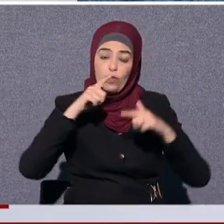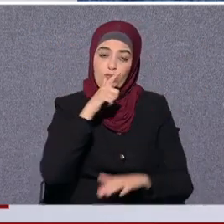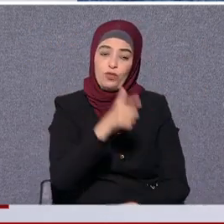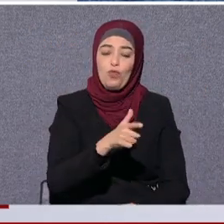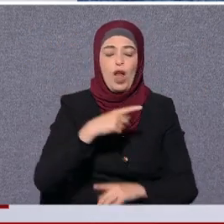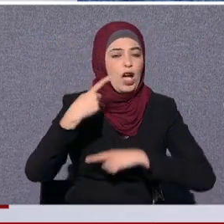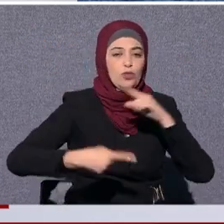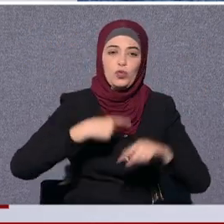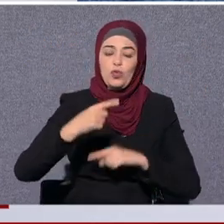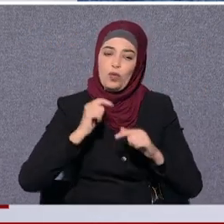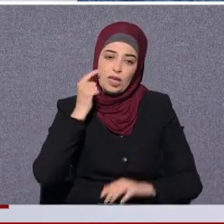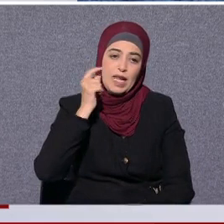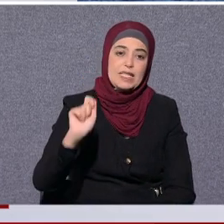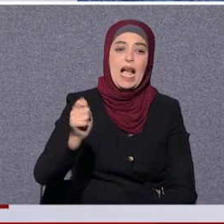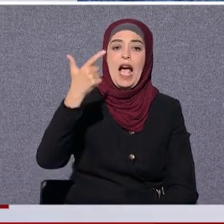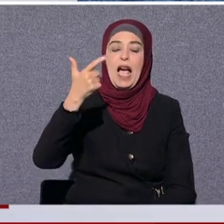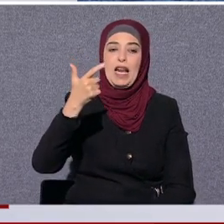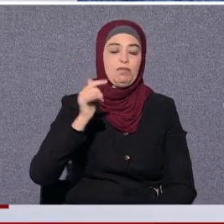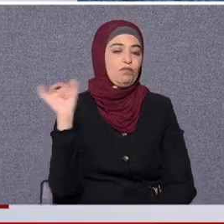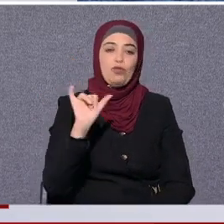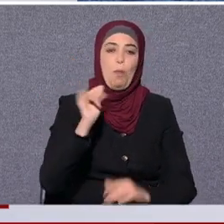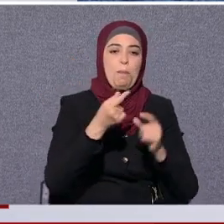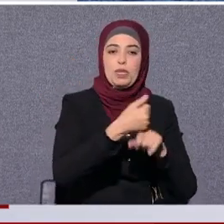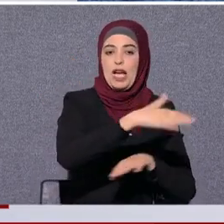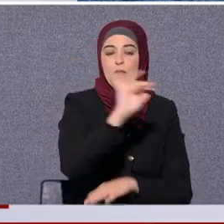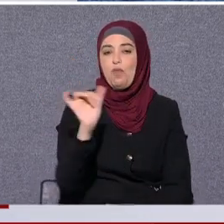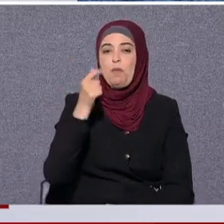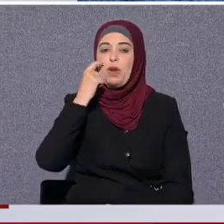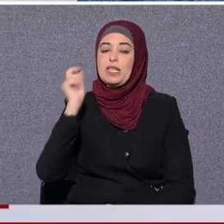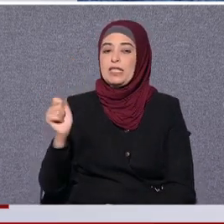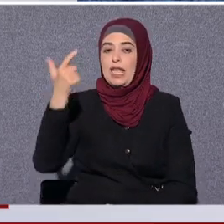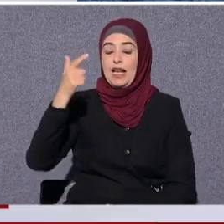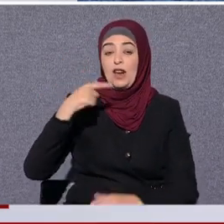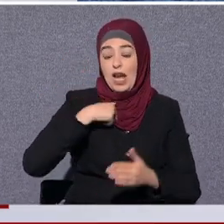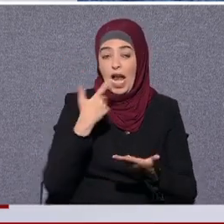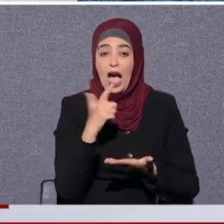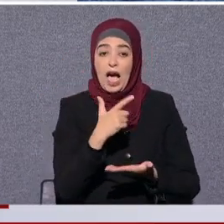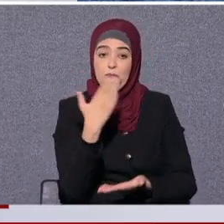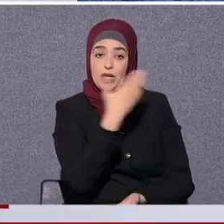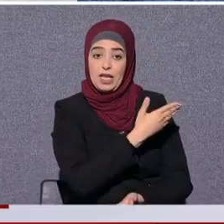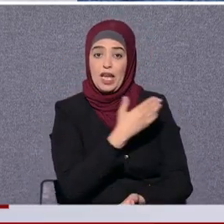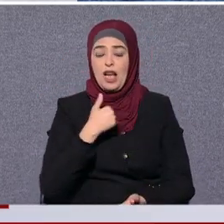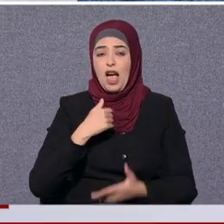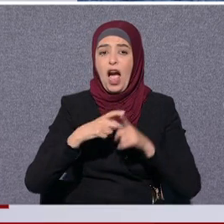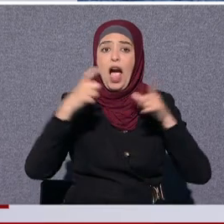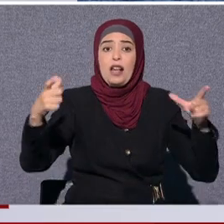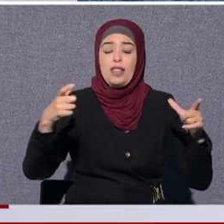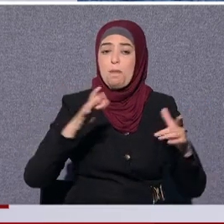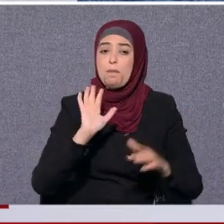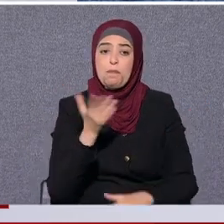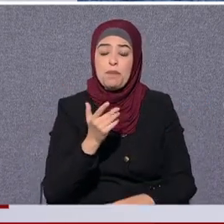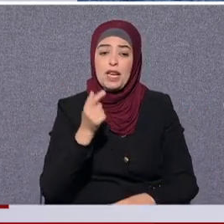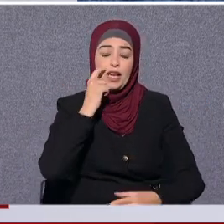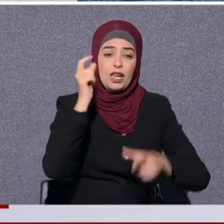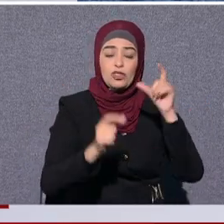دائما مبادر، وعندما يقول انسان اغلى ما نملك. نحن في محافظه العقبه نتعرض لاكثر منطقه